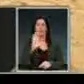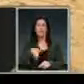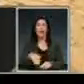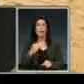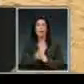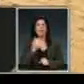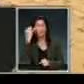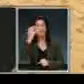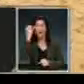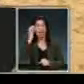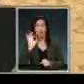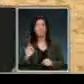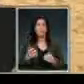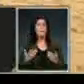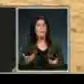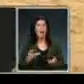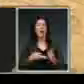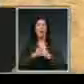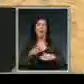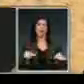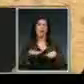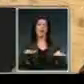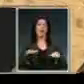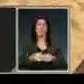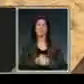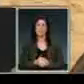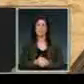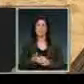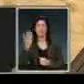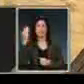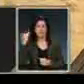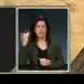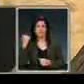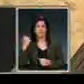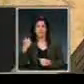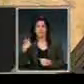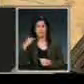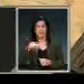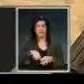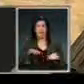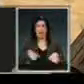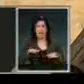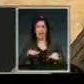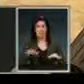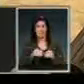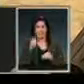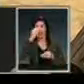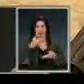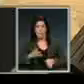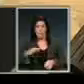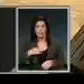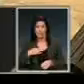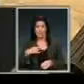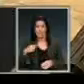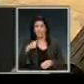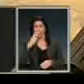ללכת לים. כל פעם שלי בים עם נועם זה שאני כאן יושב ואיכשהו מגיע לחול ו... רואה אותו במים